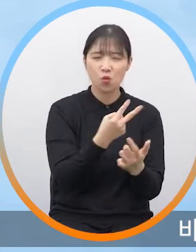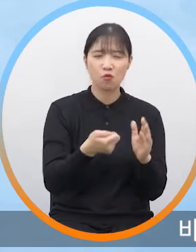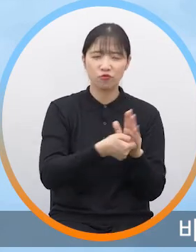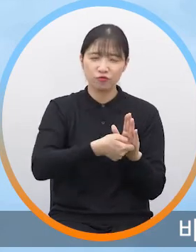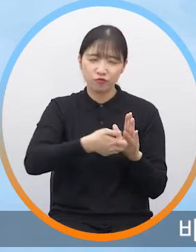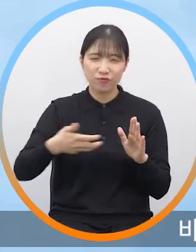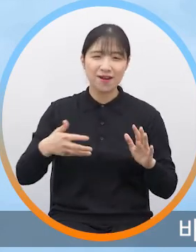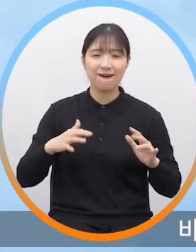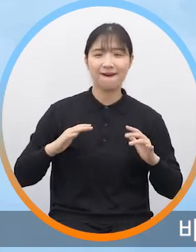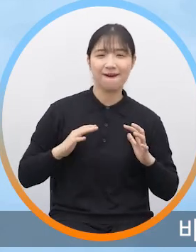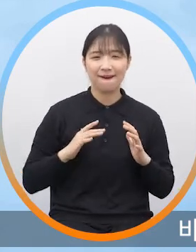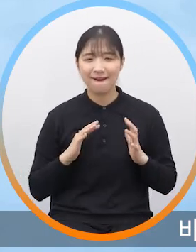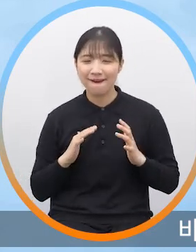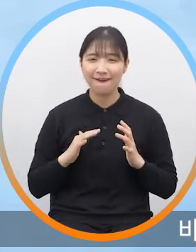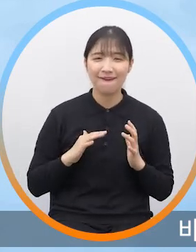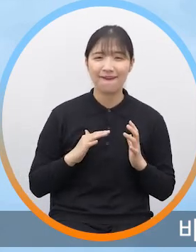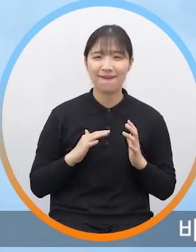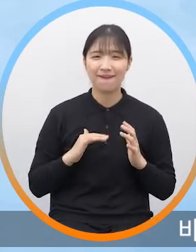명의